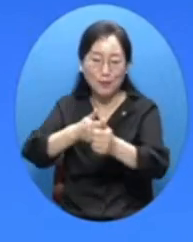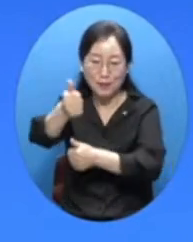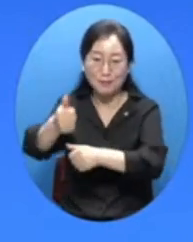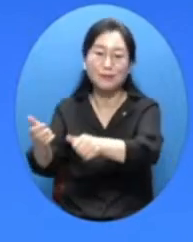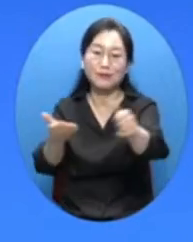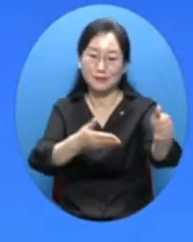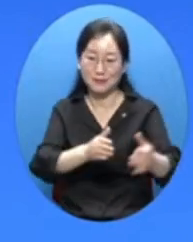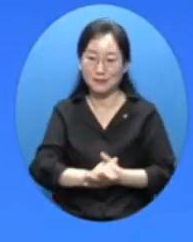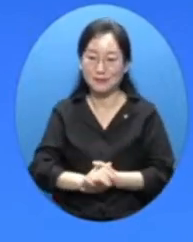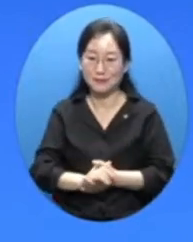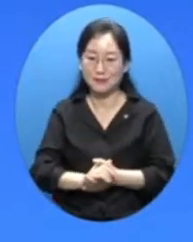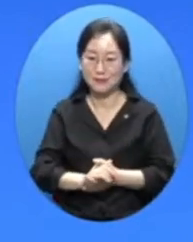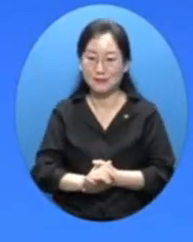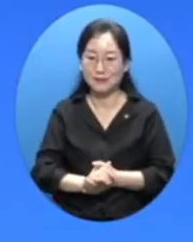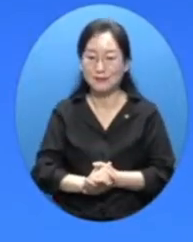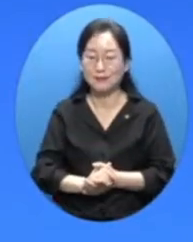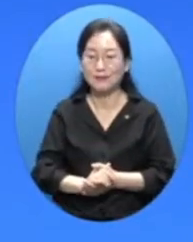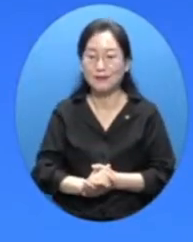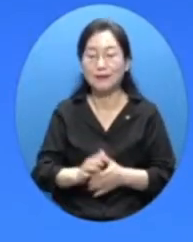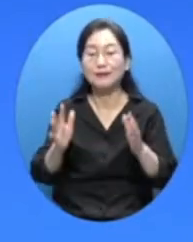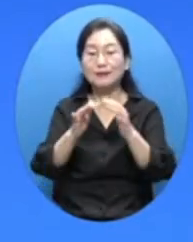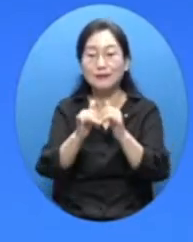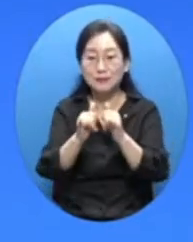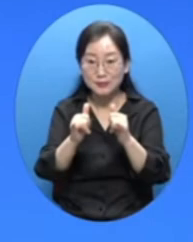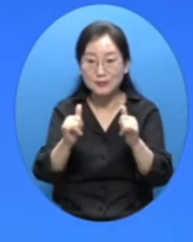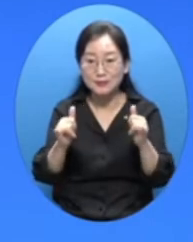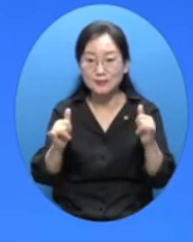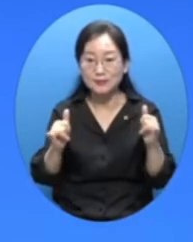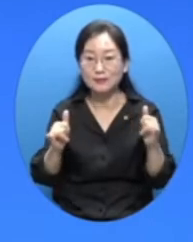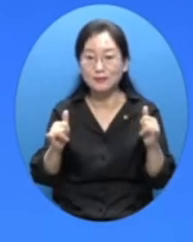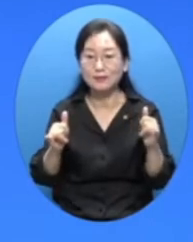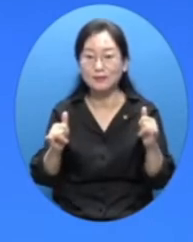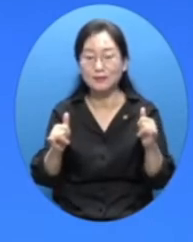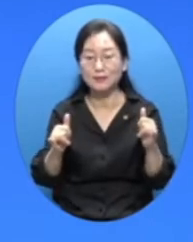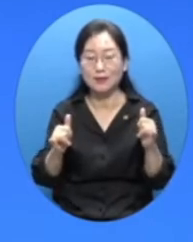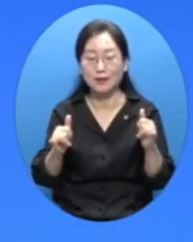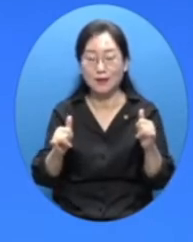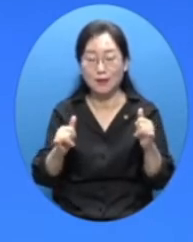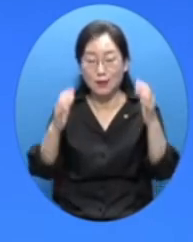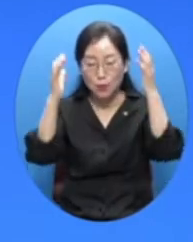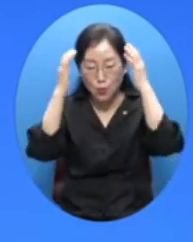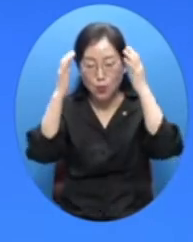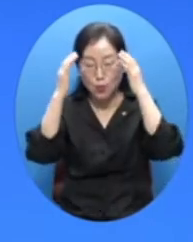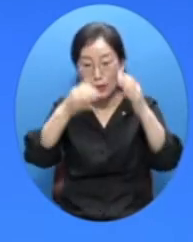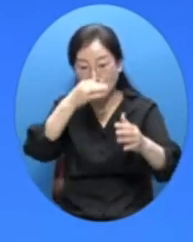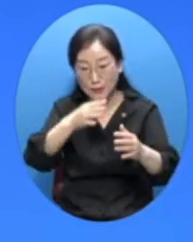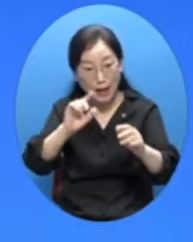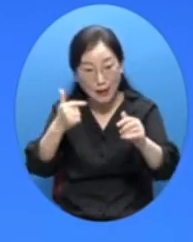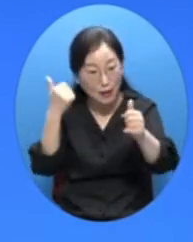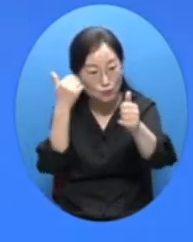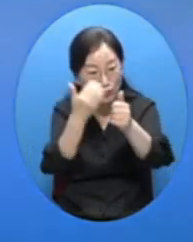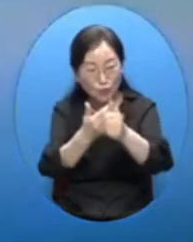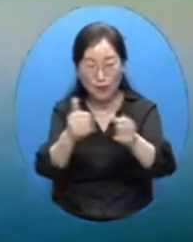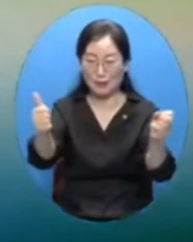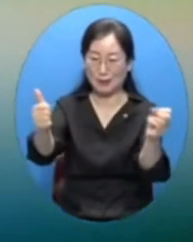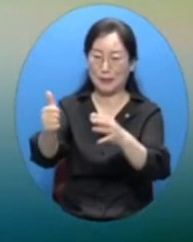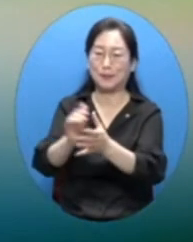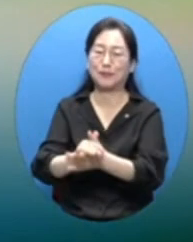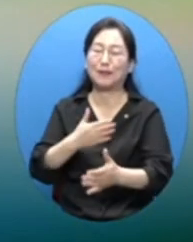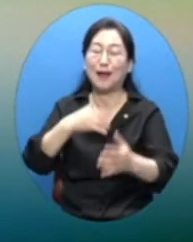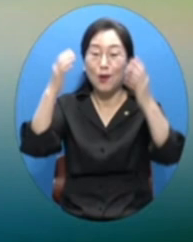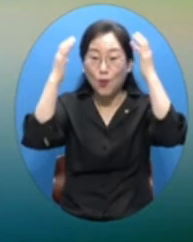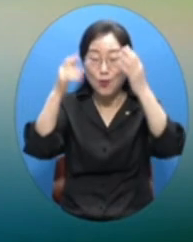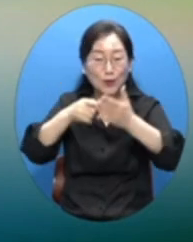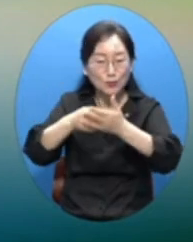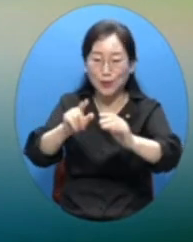것입니다. 그래서 사람들이 이 고난 때 힘들지 않냐고 할 때 이런 간증을 했어요. 저는 고난을